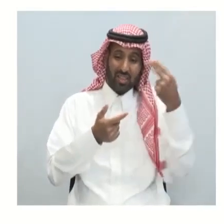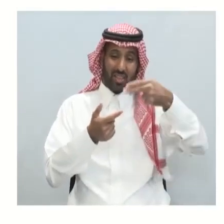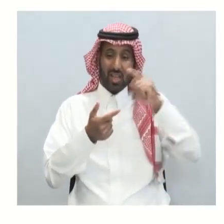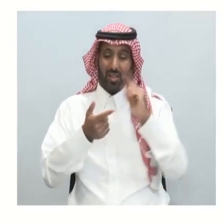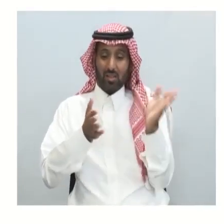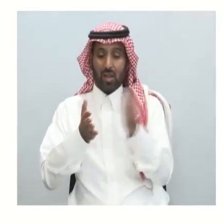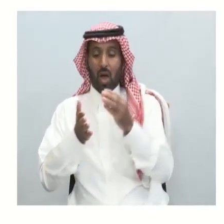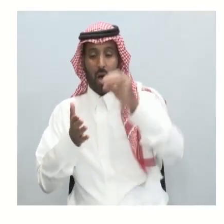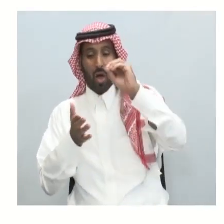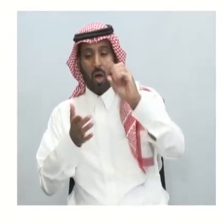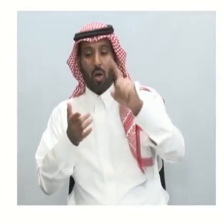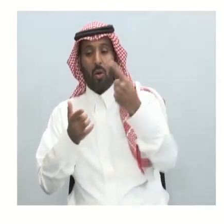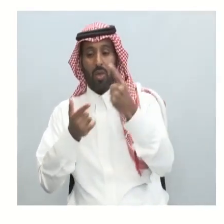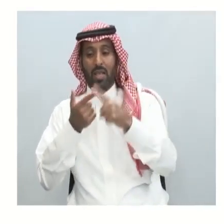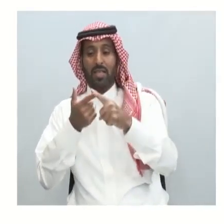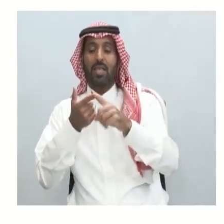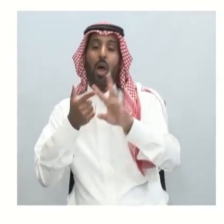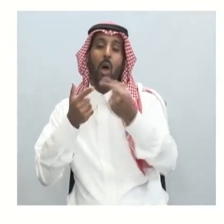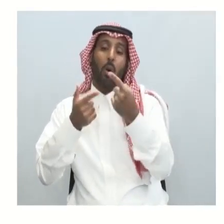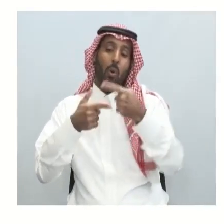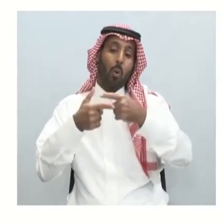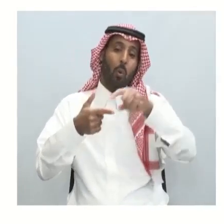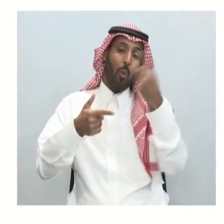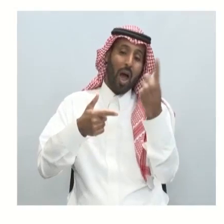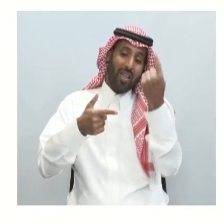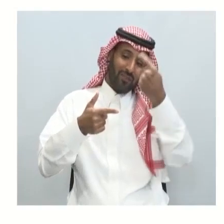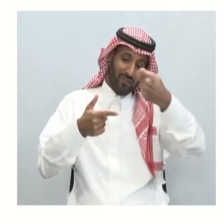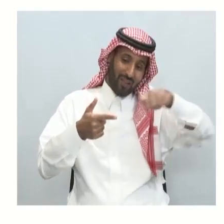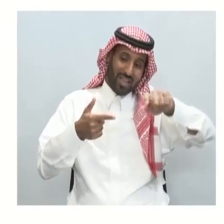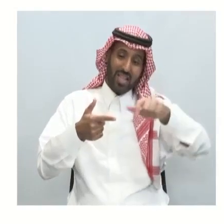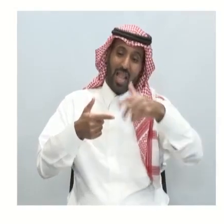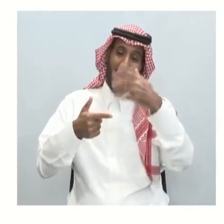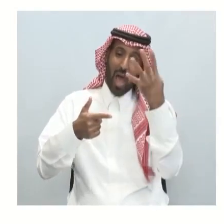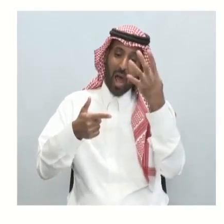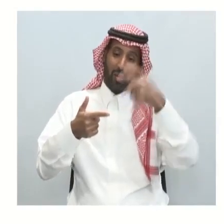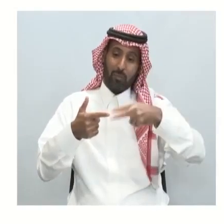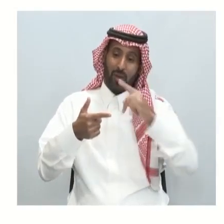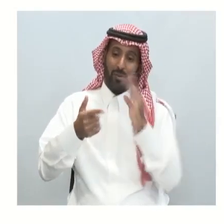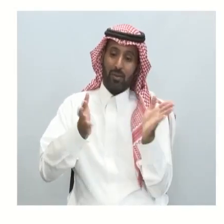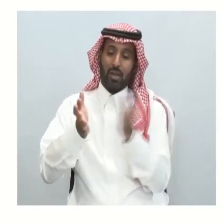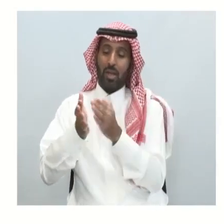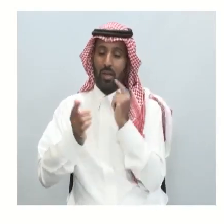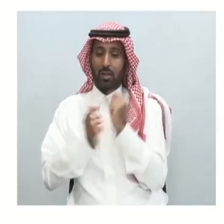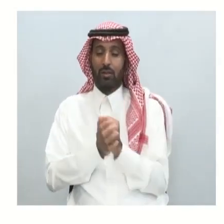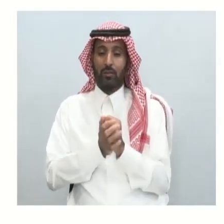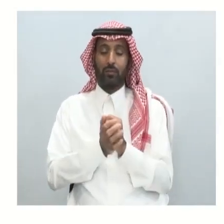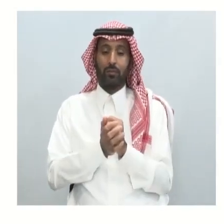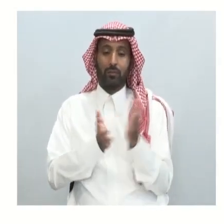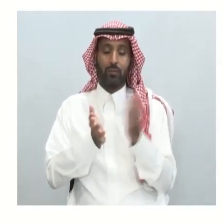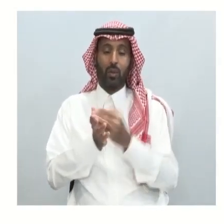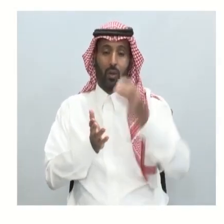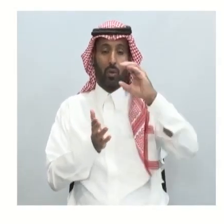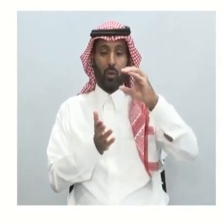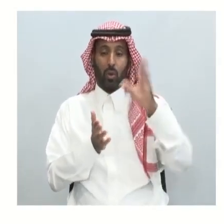والاكسجين يساوي 1.24 بالنسبه ل المركب الاخر الفرق في في السالبيه بين